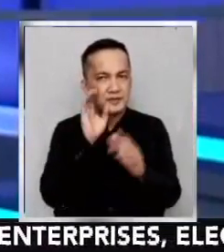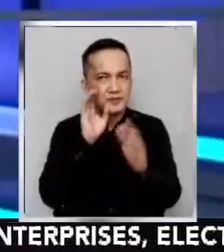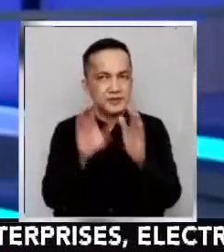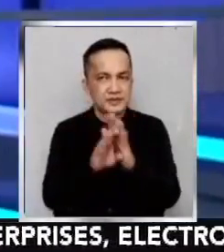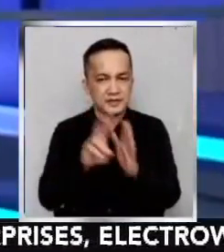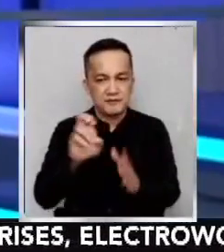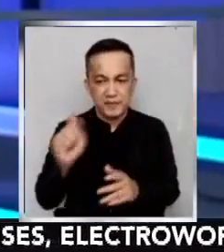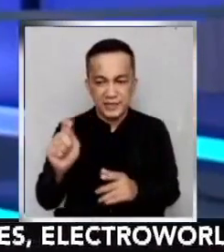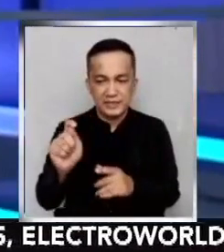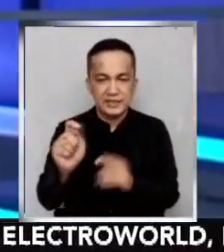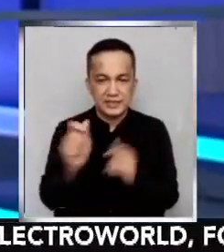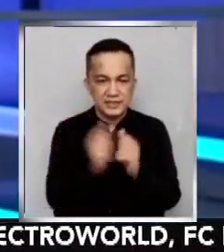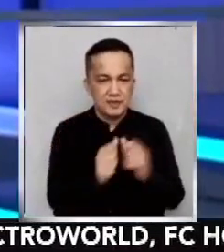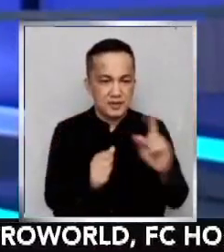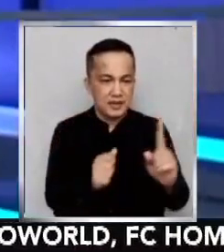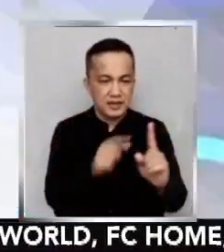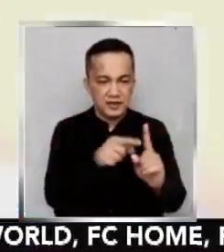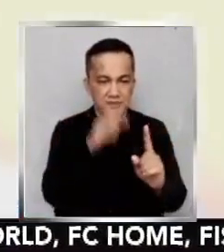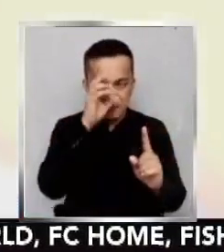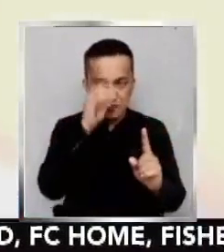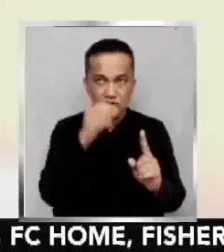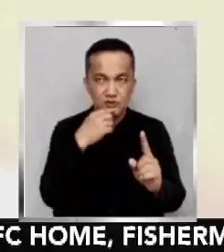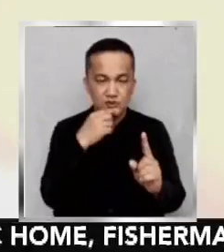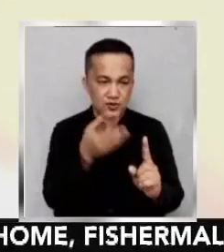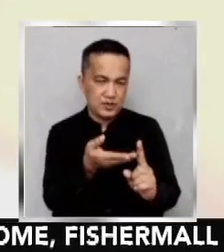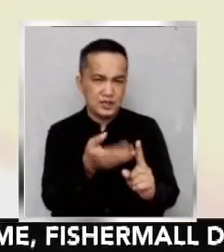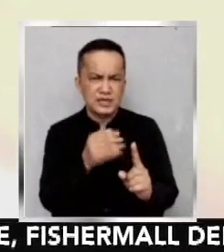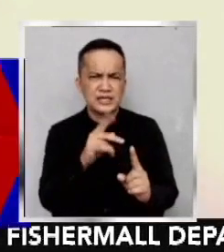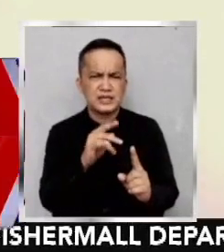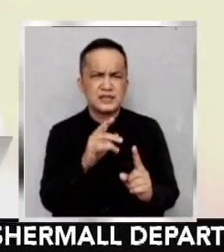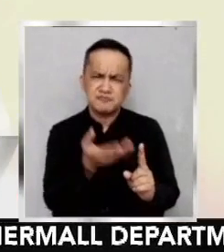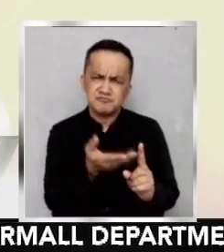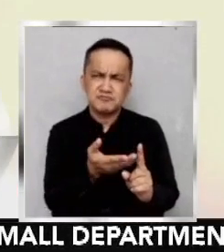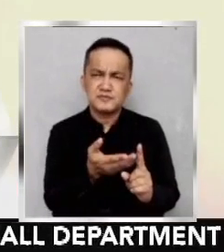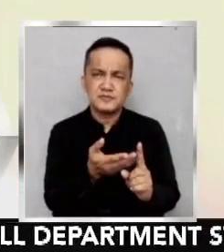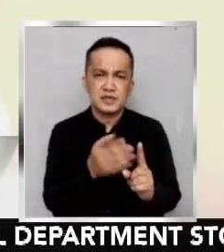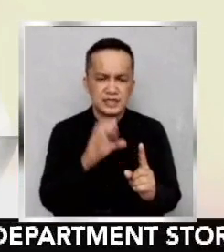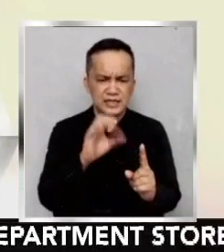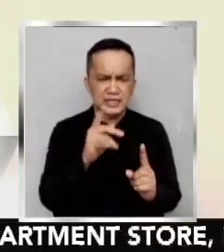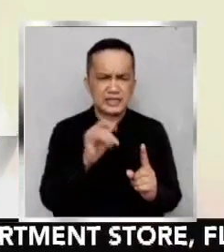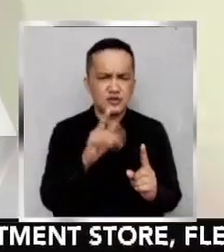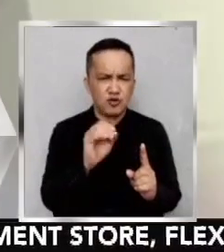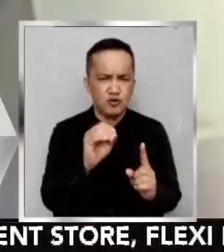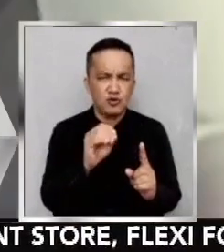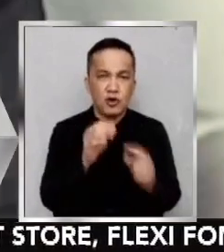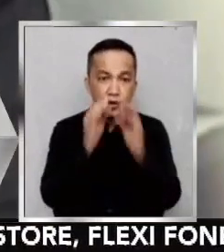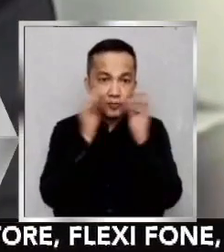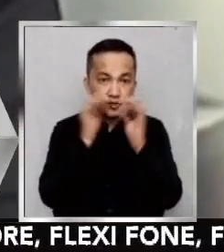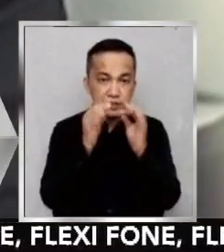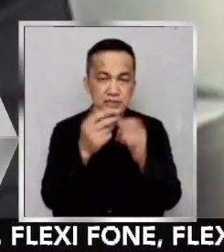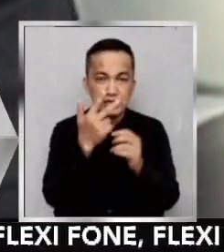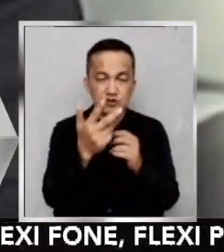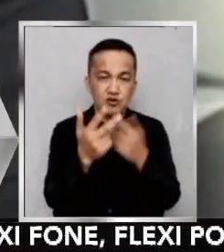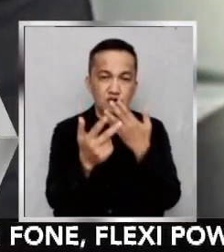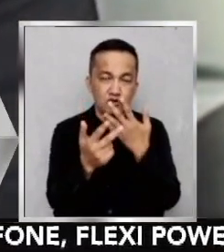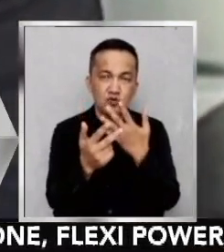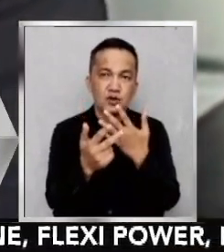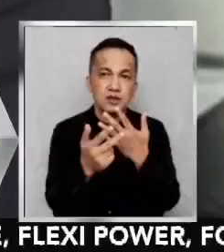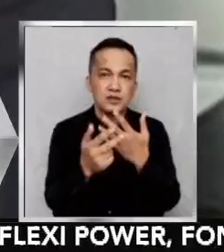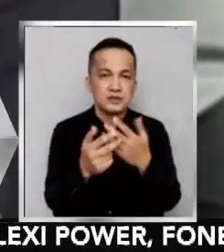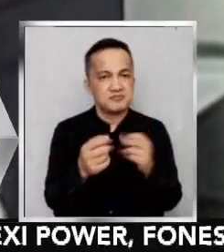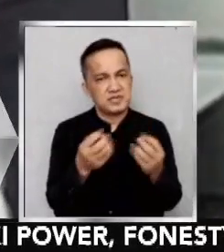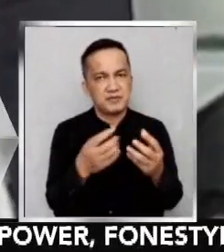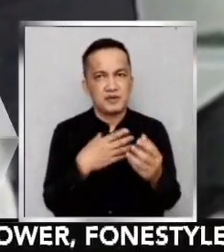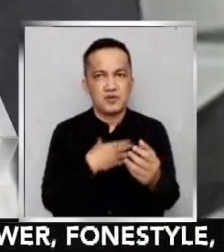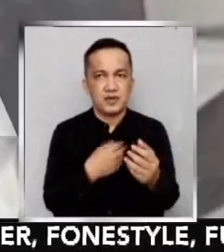ang isang lalaking calico. Ang mga calico ay pusang tatlo ang kulay, karamihan ay white, na